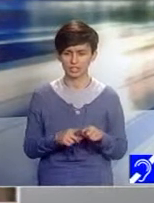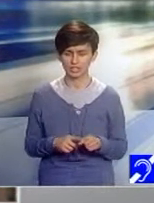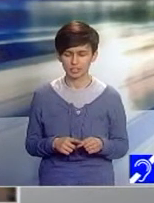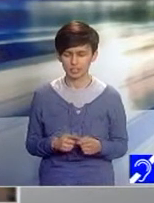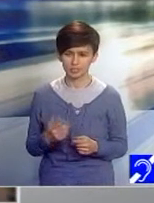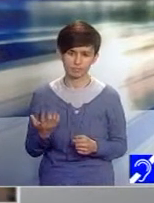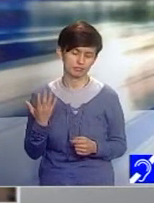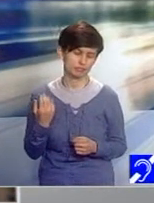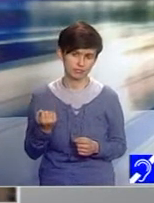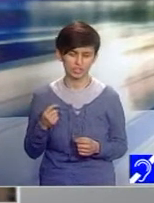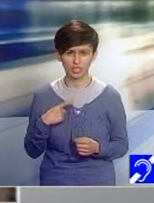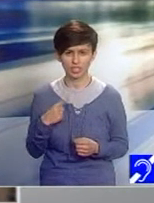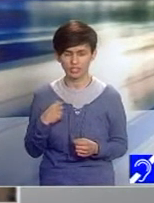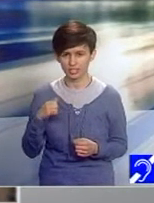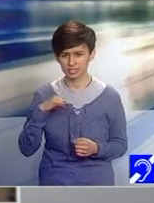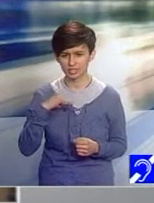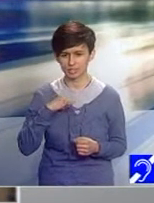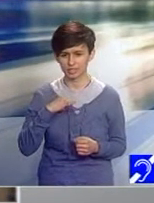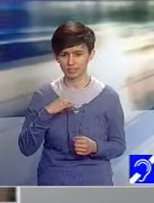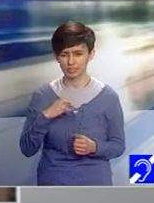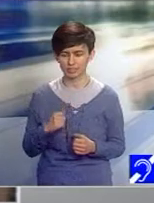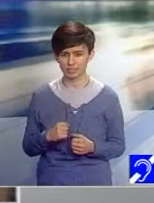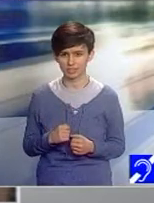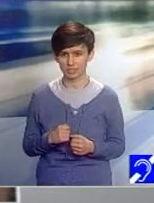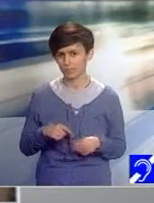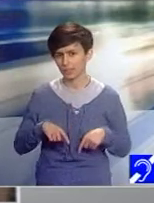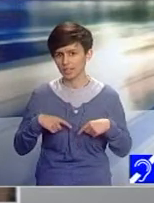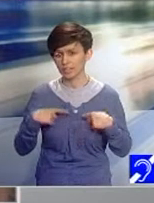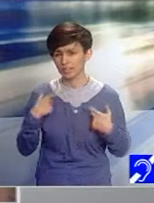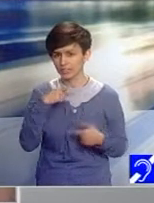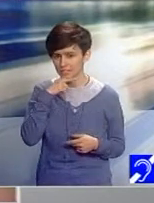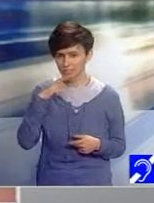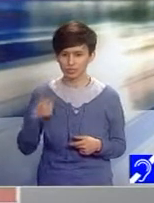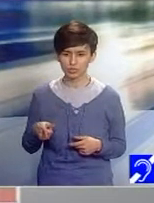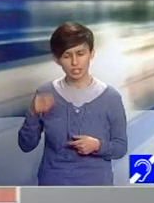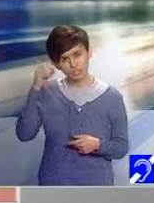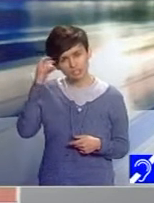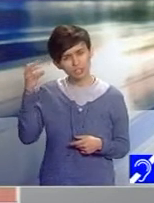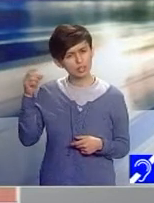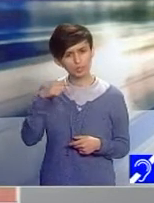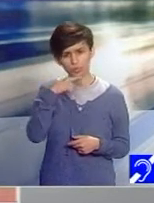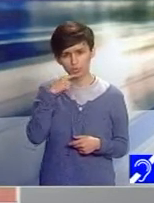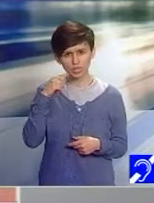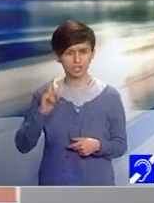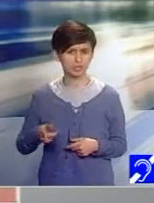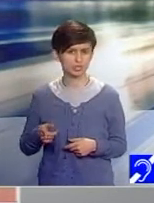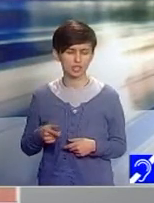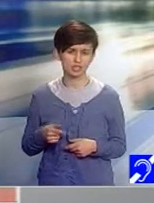ceea ce este mai interesant în viața rusească, în cultura rusească. Au